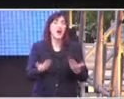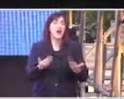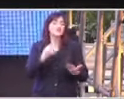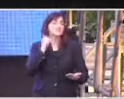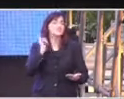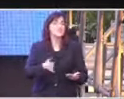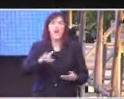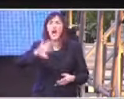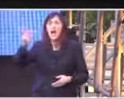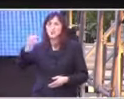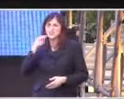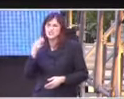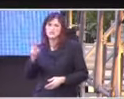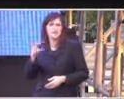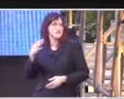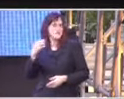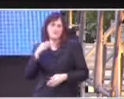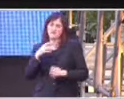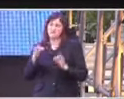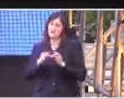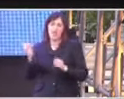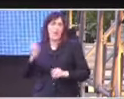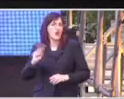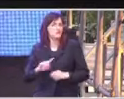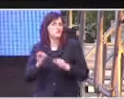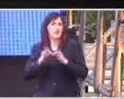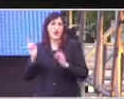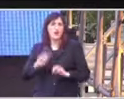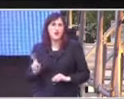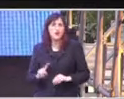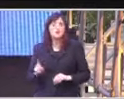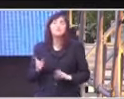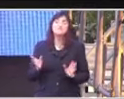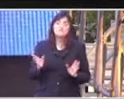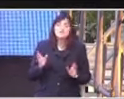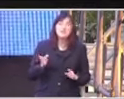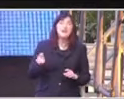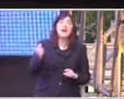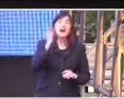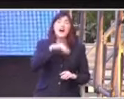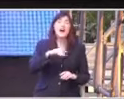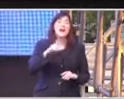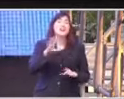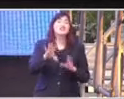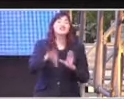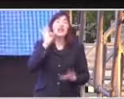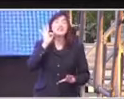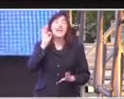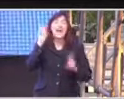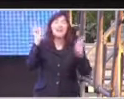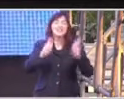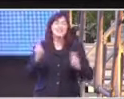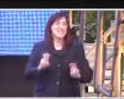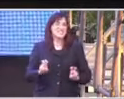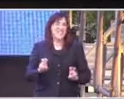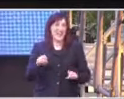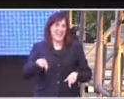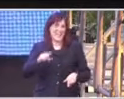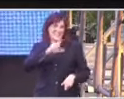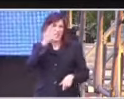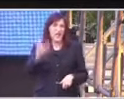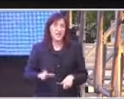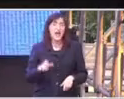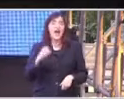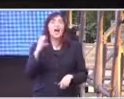scelta energetica di questo paese Carlo è andato a Piombino è andato a dire che noi siamo